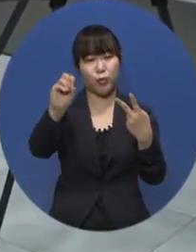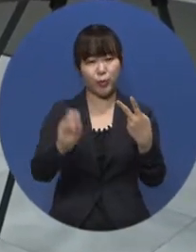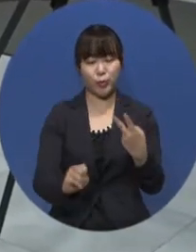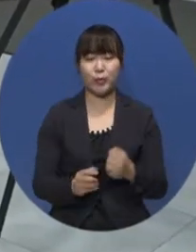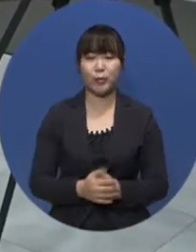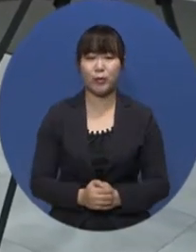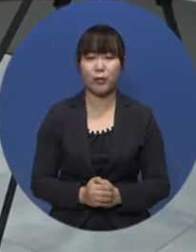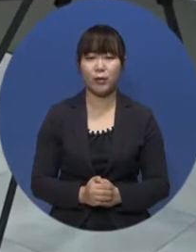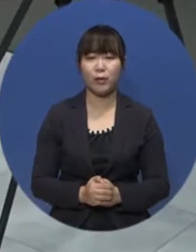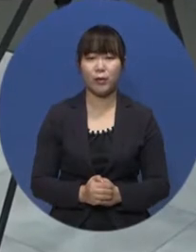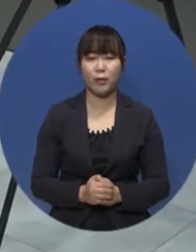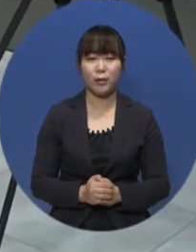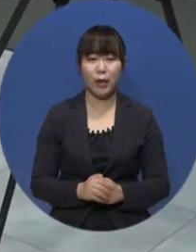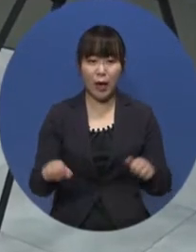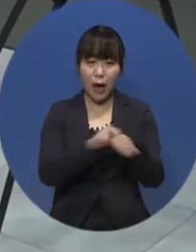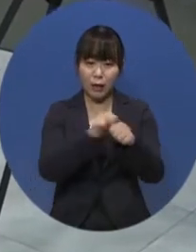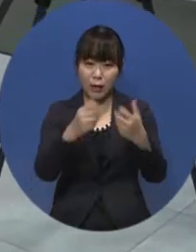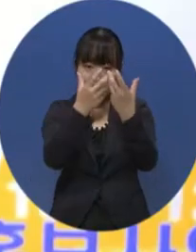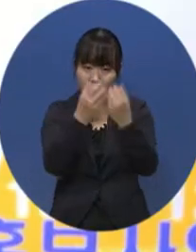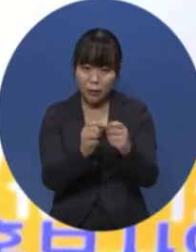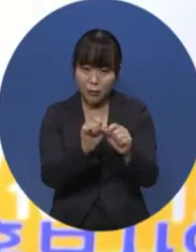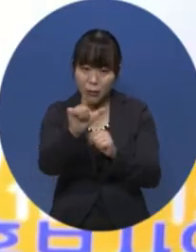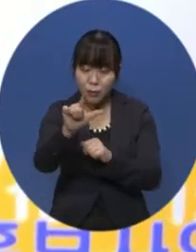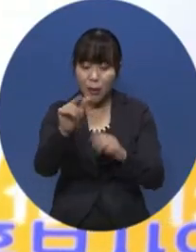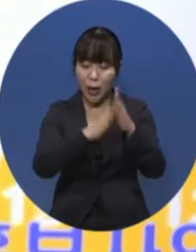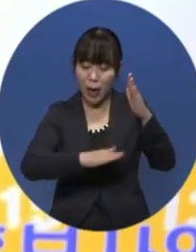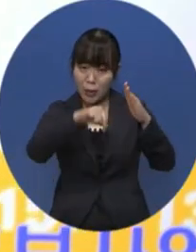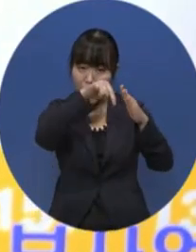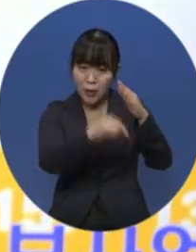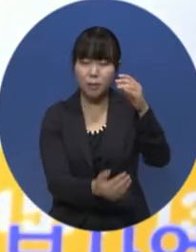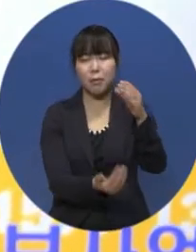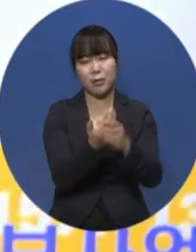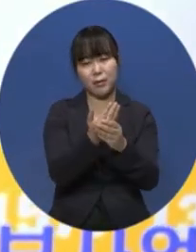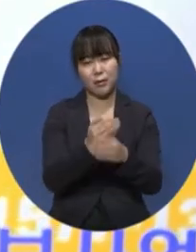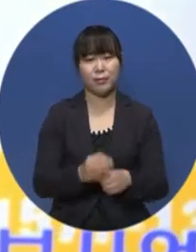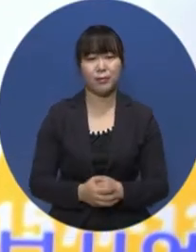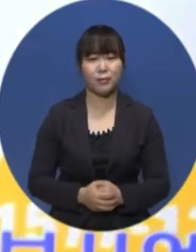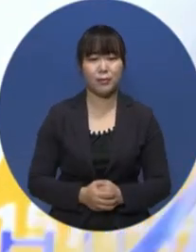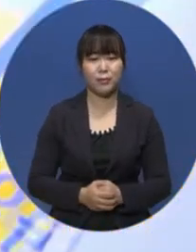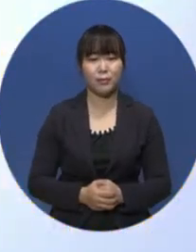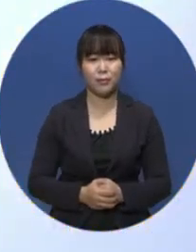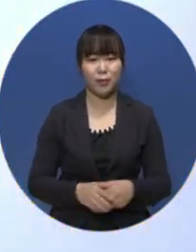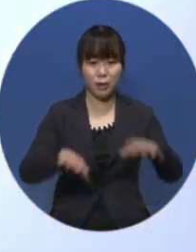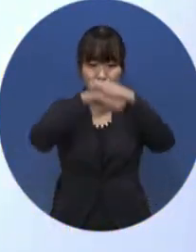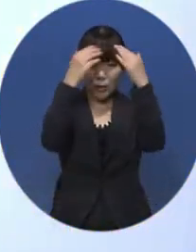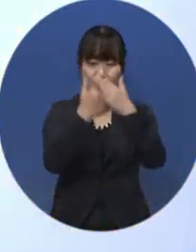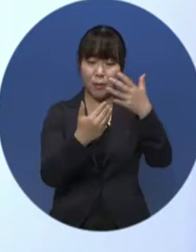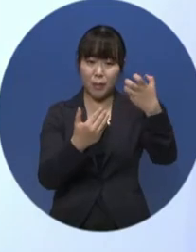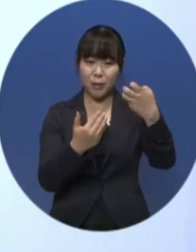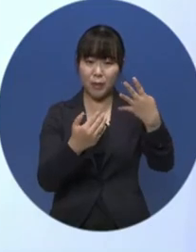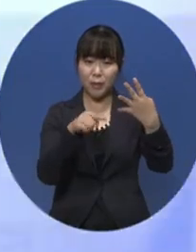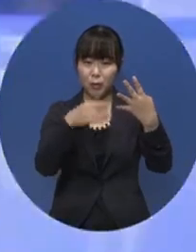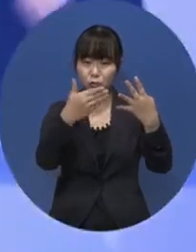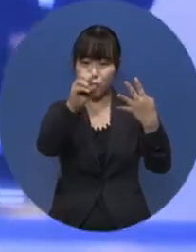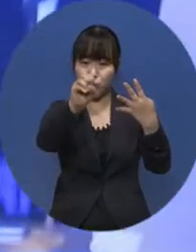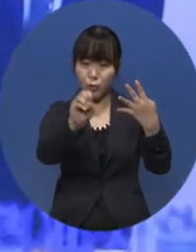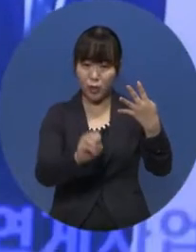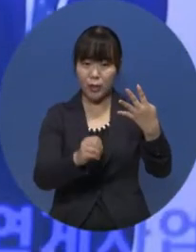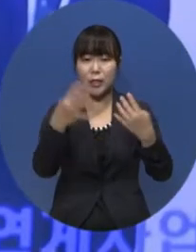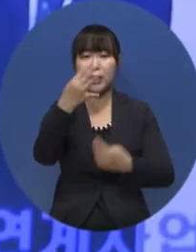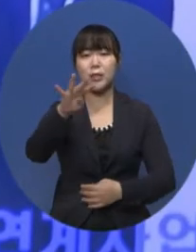32.6%였습니다. 학대 사례 대부분은 가정 내에서 벌어졌습니다. 전체의 84.9%인